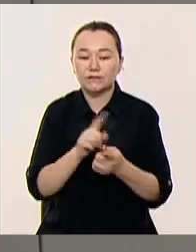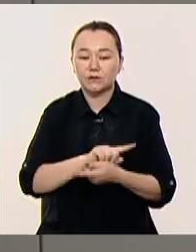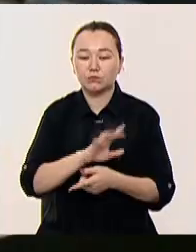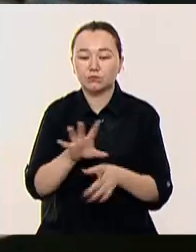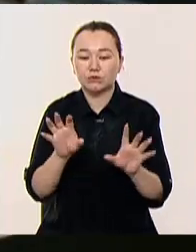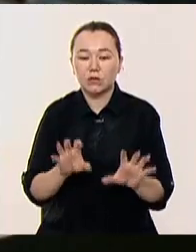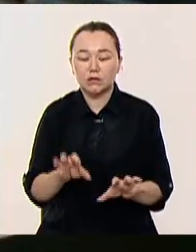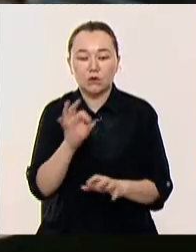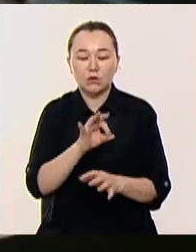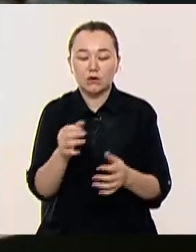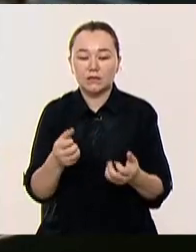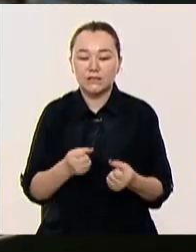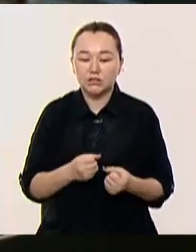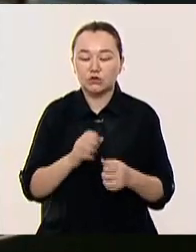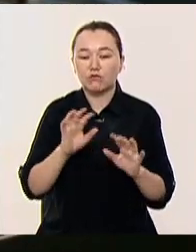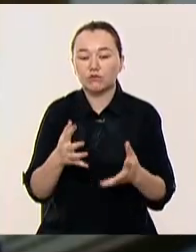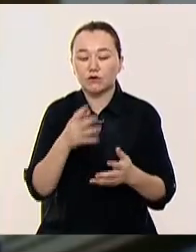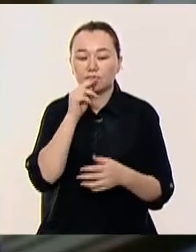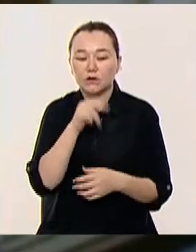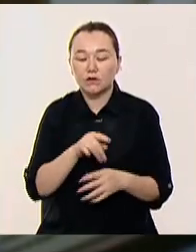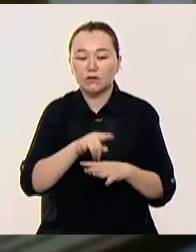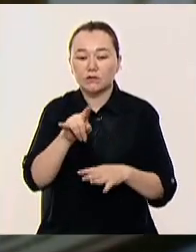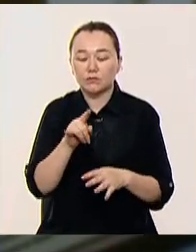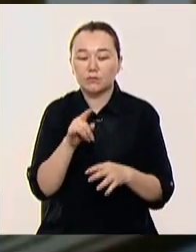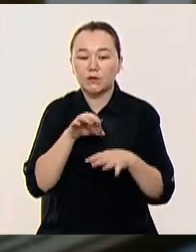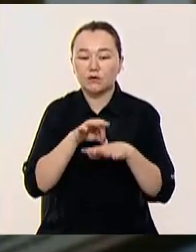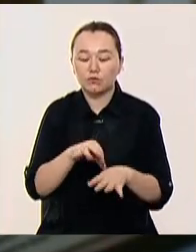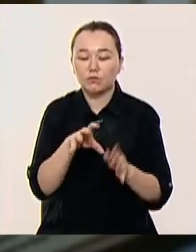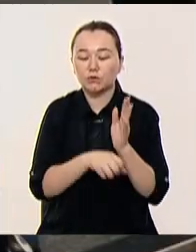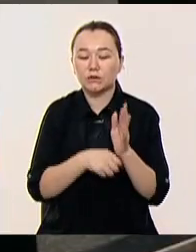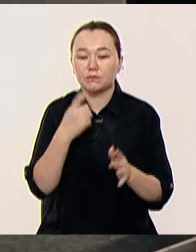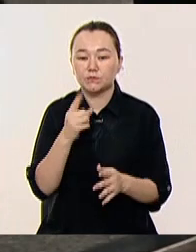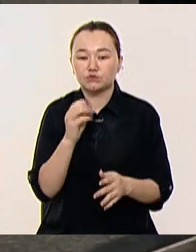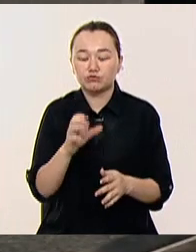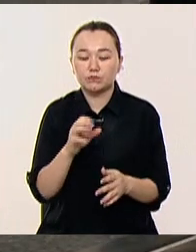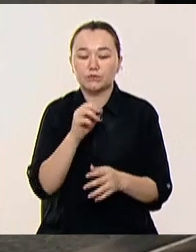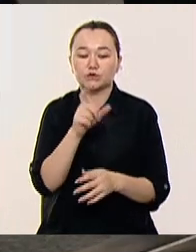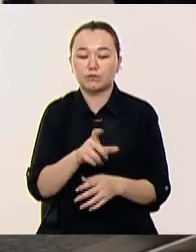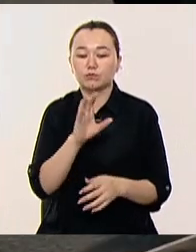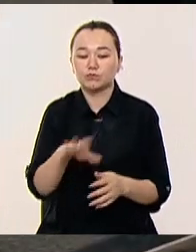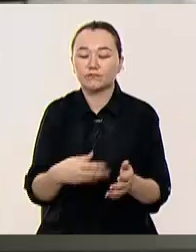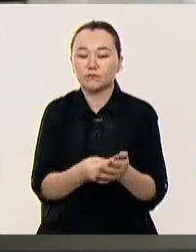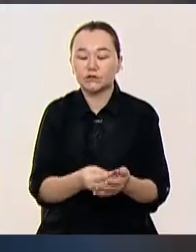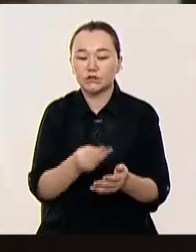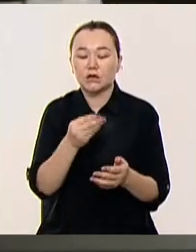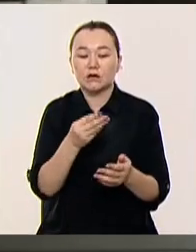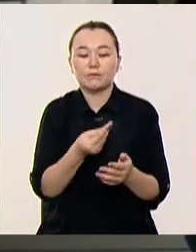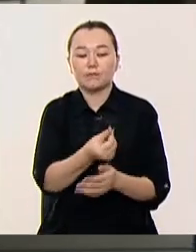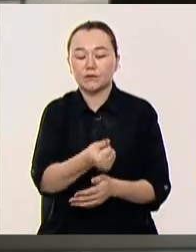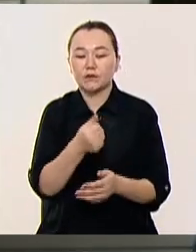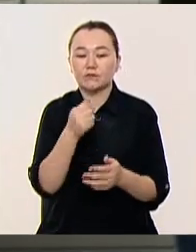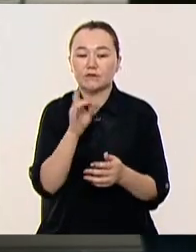законодательство. Так, при задержке рейса по вине авиаперевозчика после первого часа пассажиру будет выплачиваться компенсация в